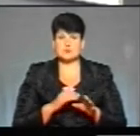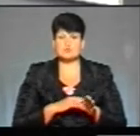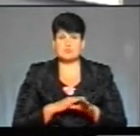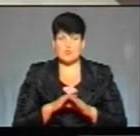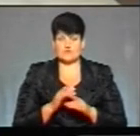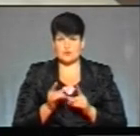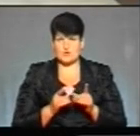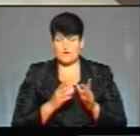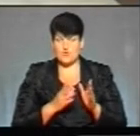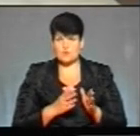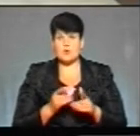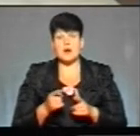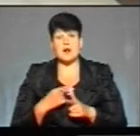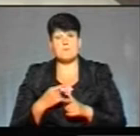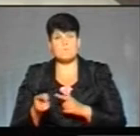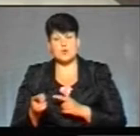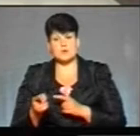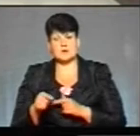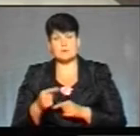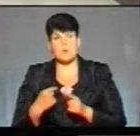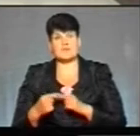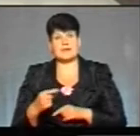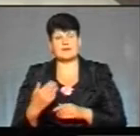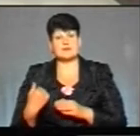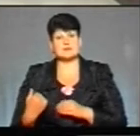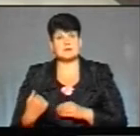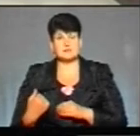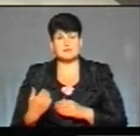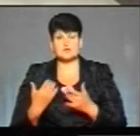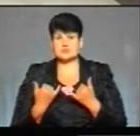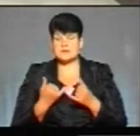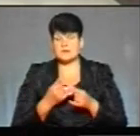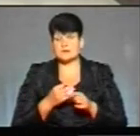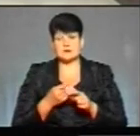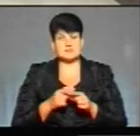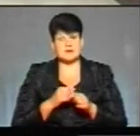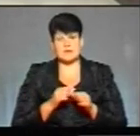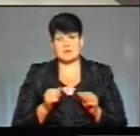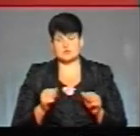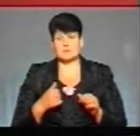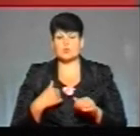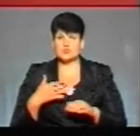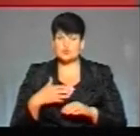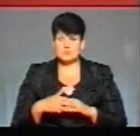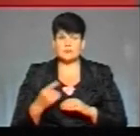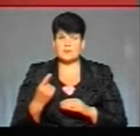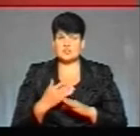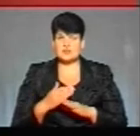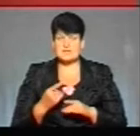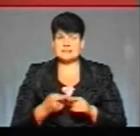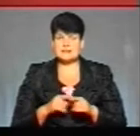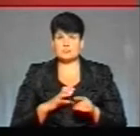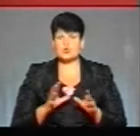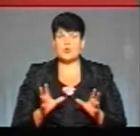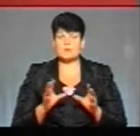тобто, або її повертати назад. Що зараз наразі неможливо вже. Тобто ми розуміємо, що перший етап – це було об'єднання ОТГ,